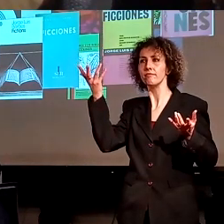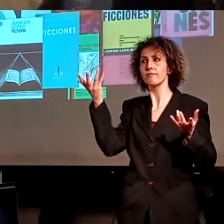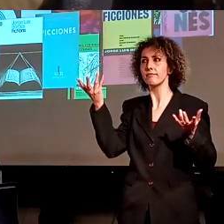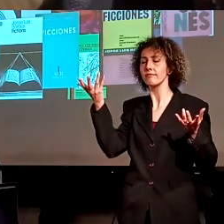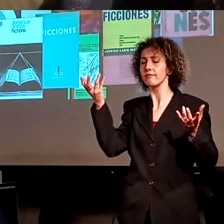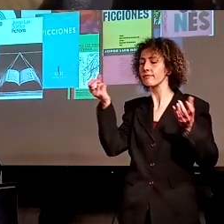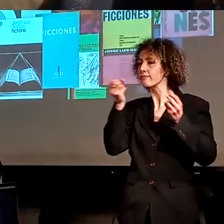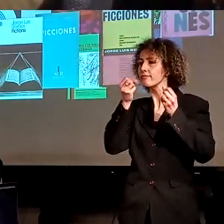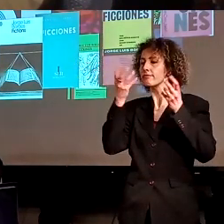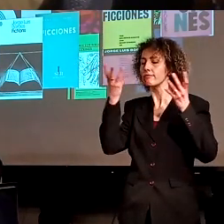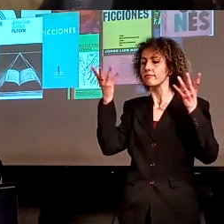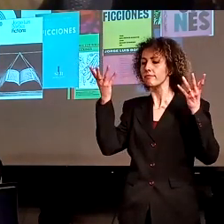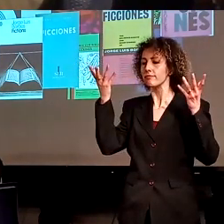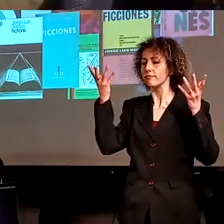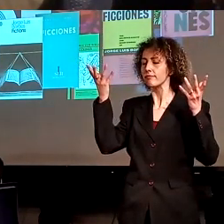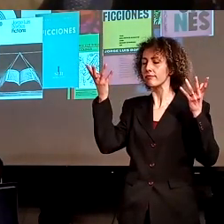continua